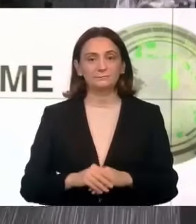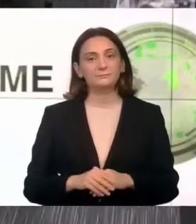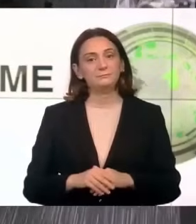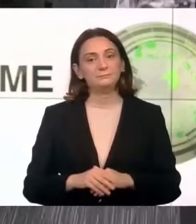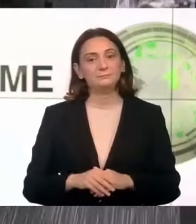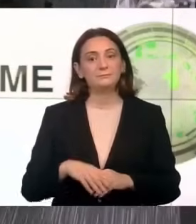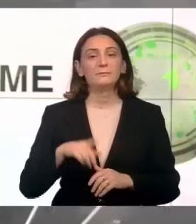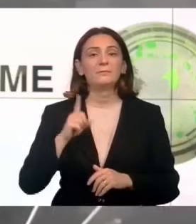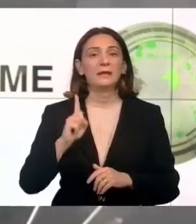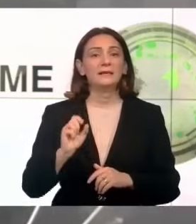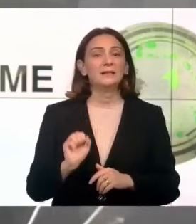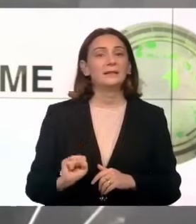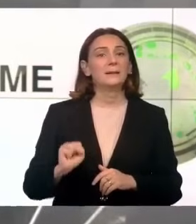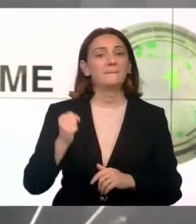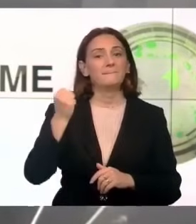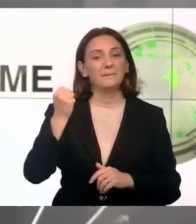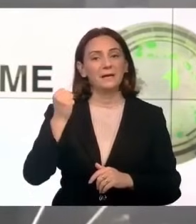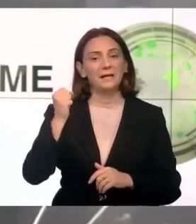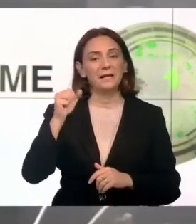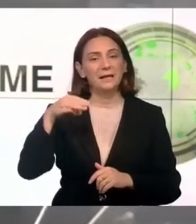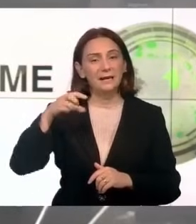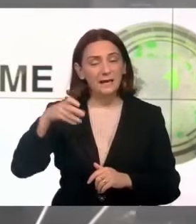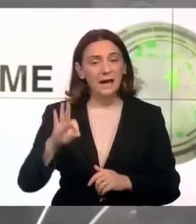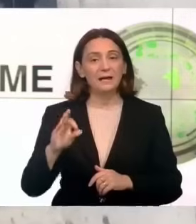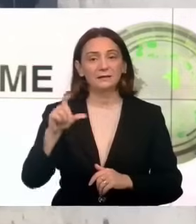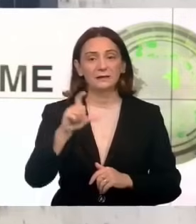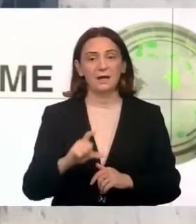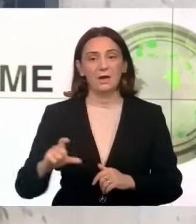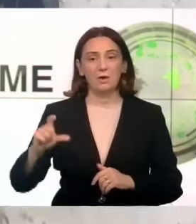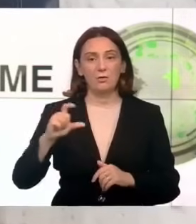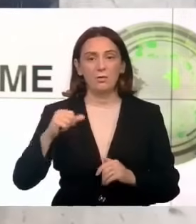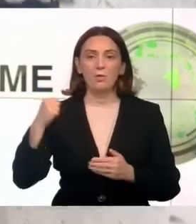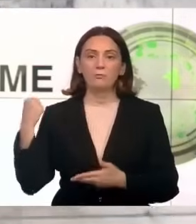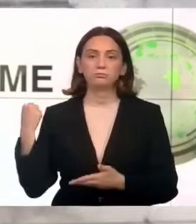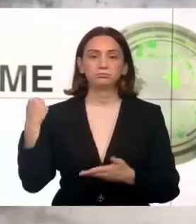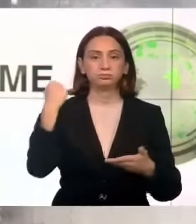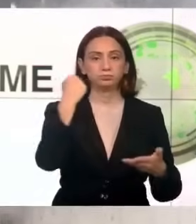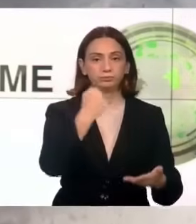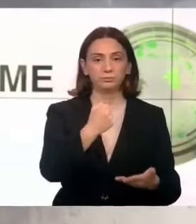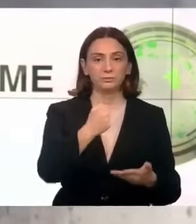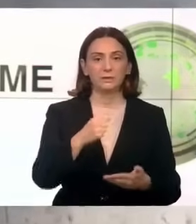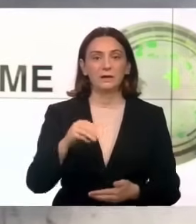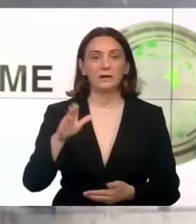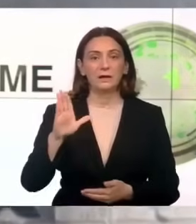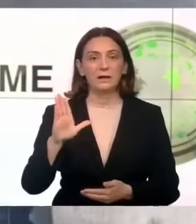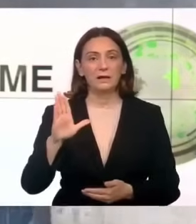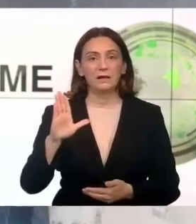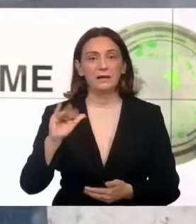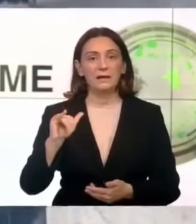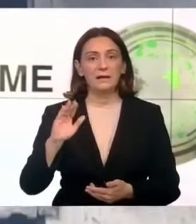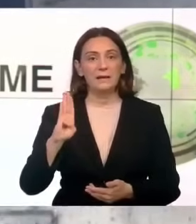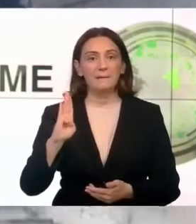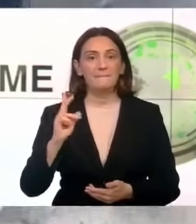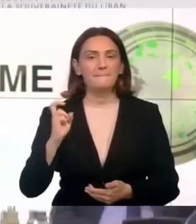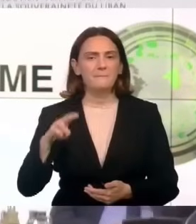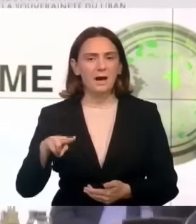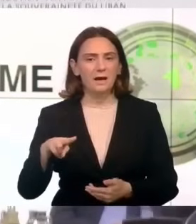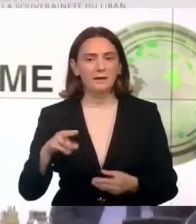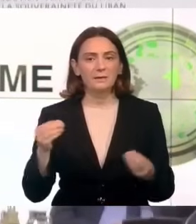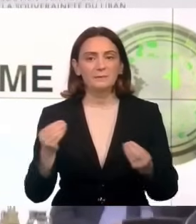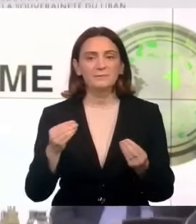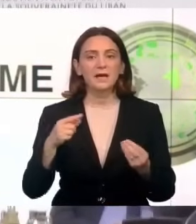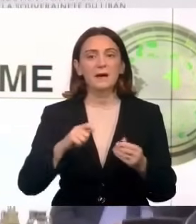1 miliard euro janë grumbulluar nga fuqitë mëdha si ndihmë për Libanin e goditur nga konflikti mes Hezbollahut dhe Izraelit, ndërkohë Franca insiston